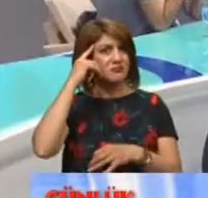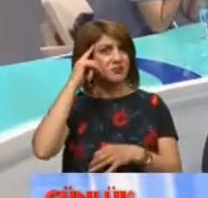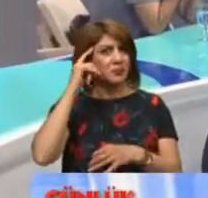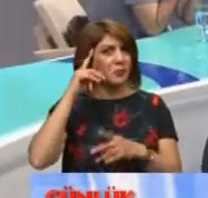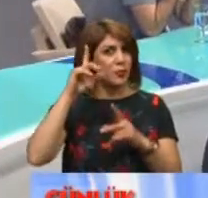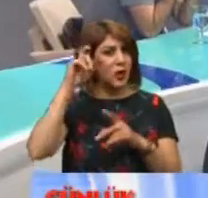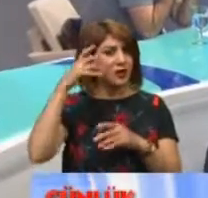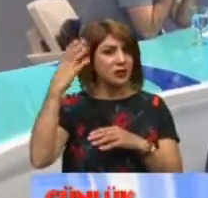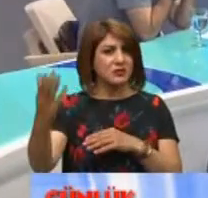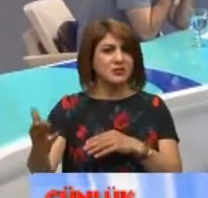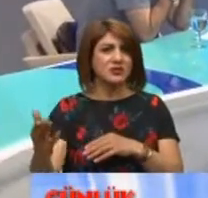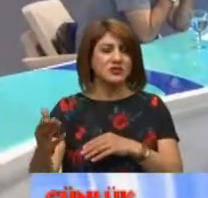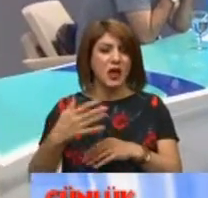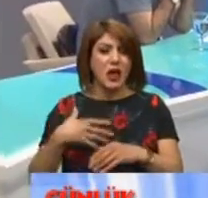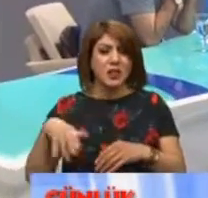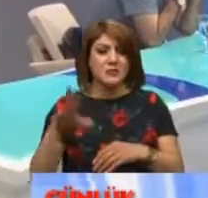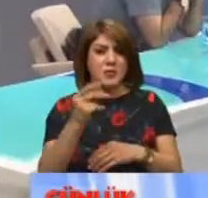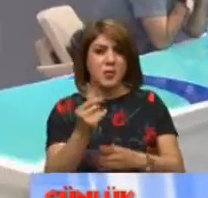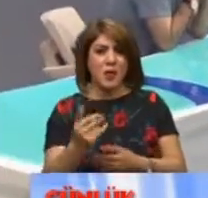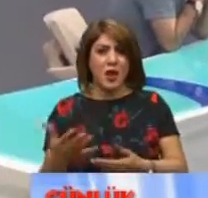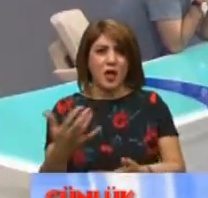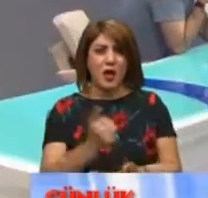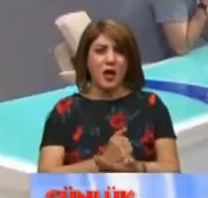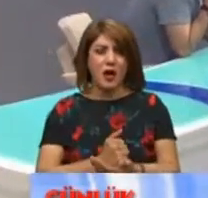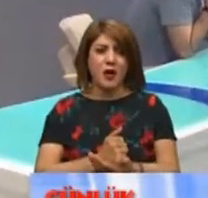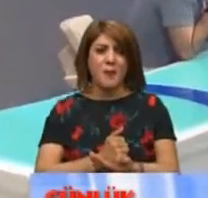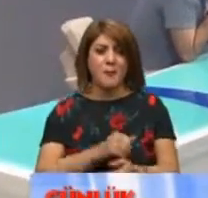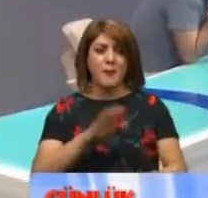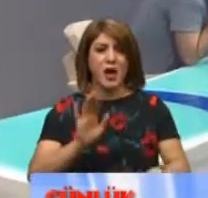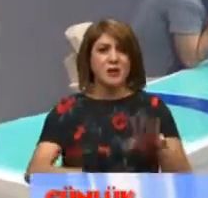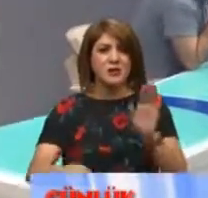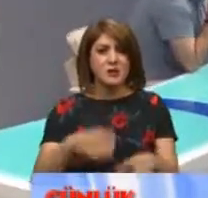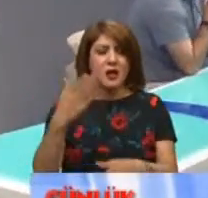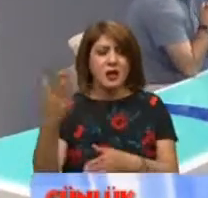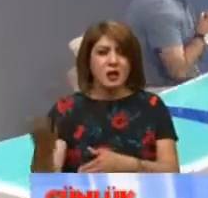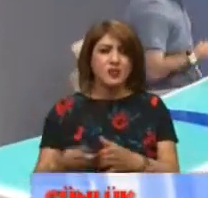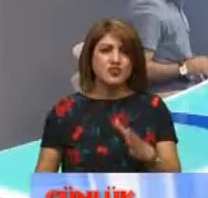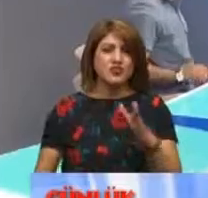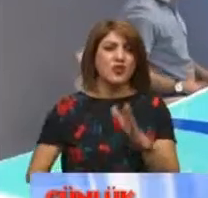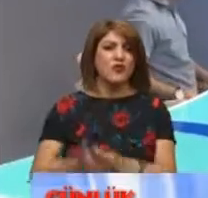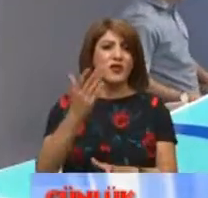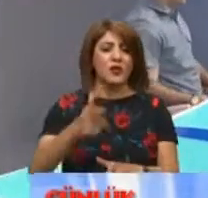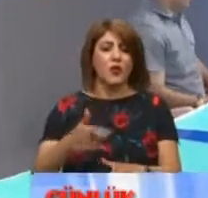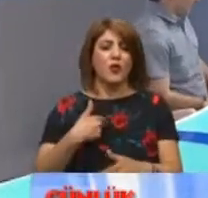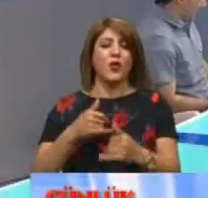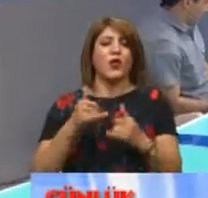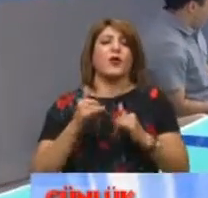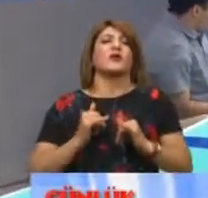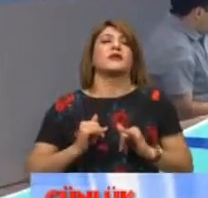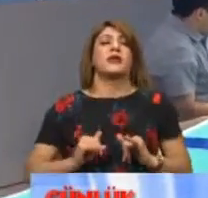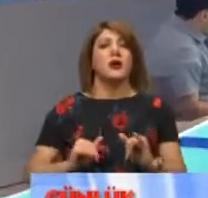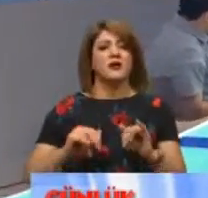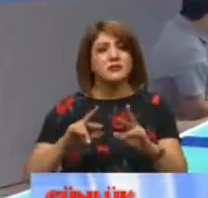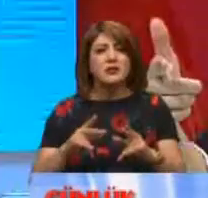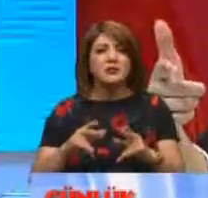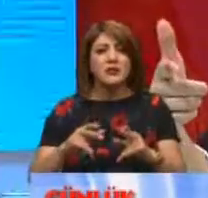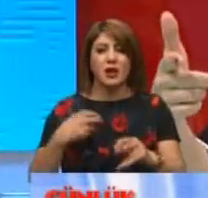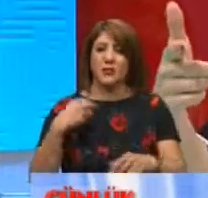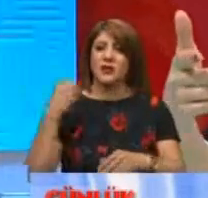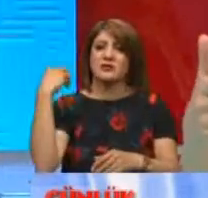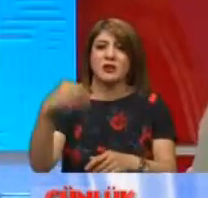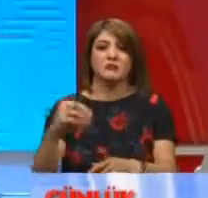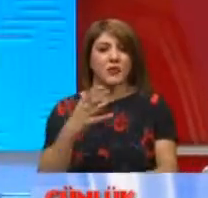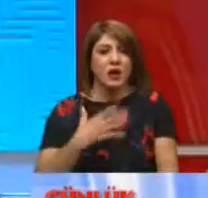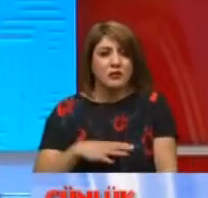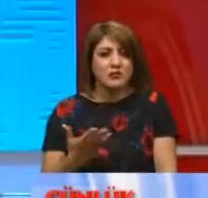üretim ve işte her şeyden para çıkarma. Pazarlama. Muhteşem pazarlama. Ya bundan kurtuldum demiyor da bir de kurtulma yöntemi de ilginç tabii. Tabii. Varsa öyle bir bunun